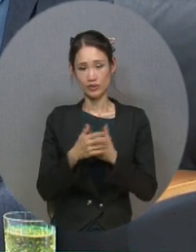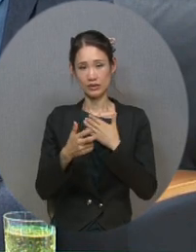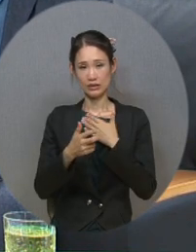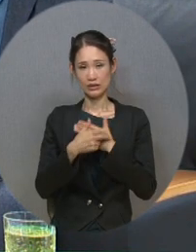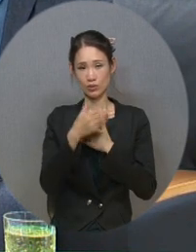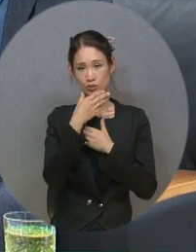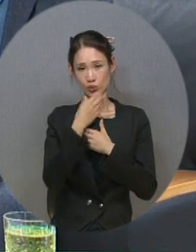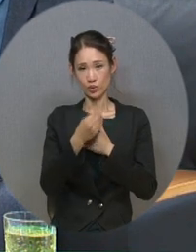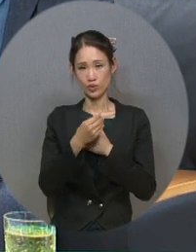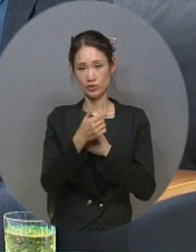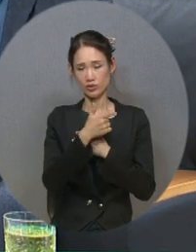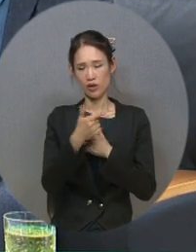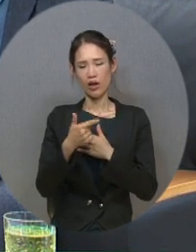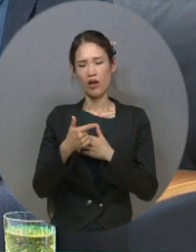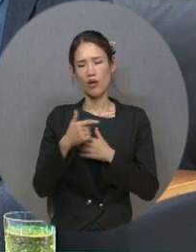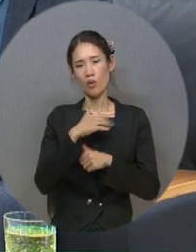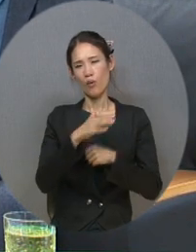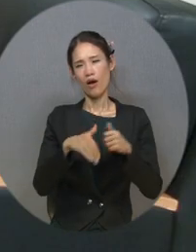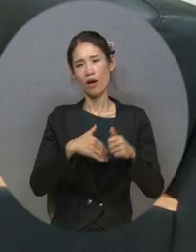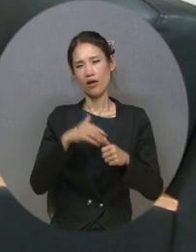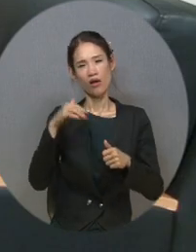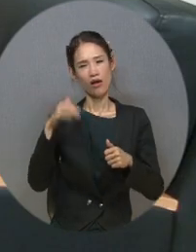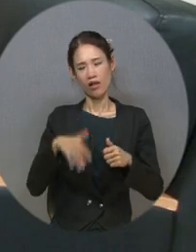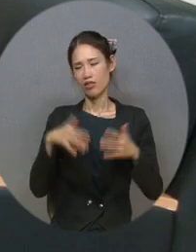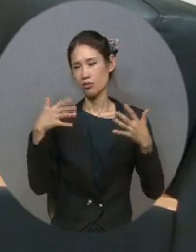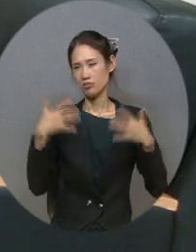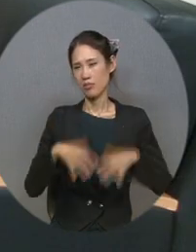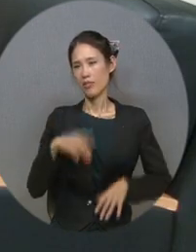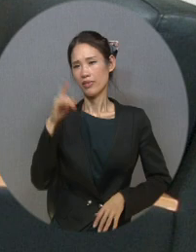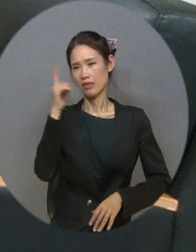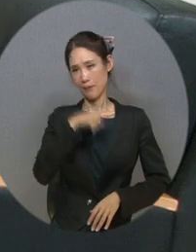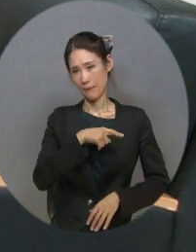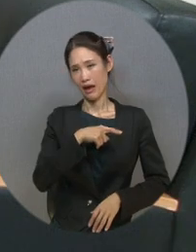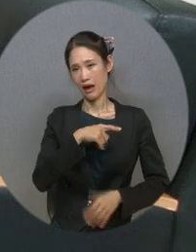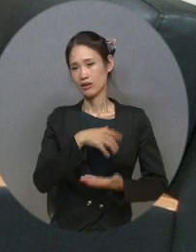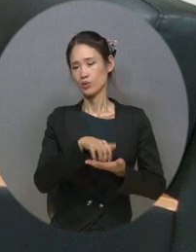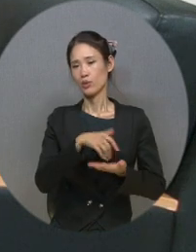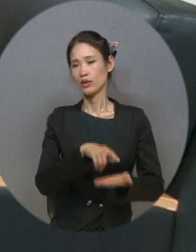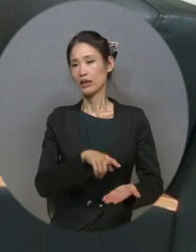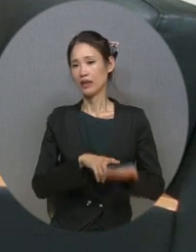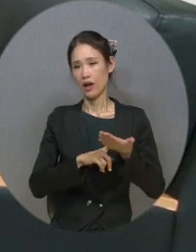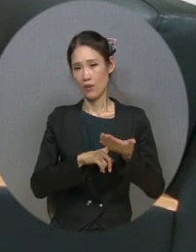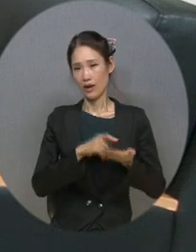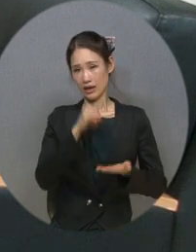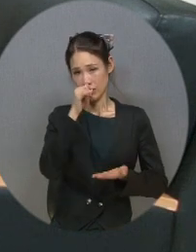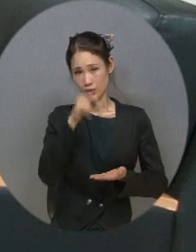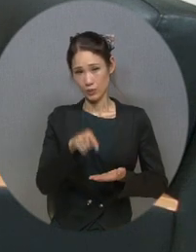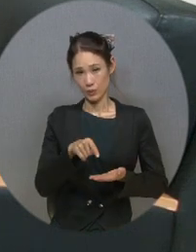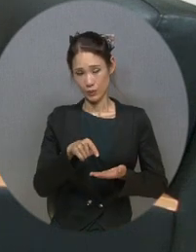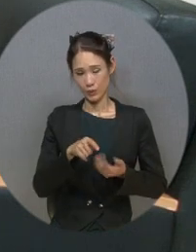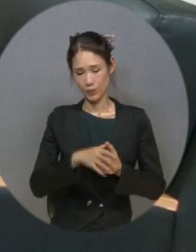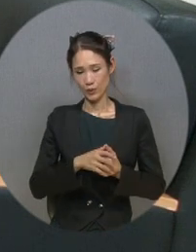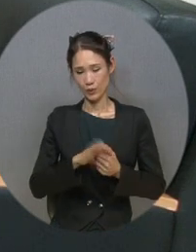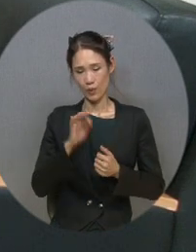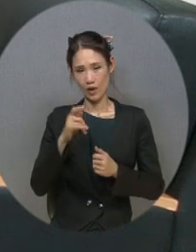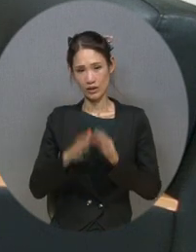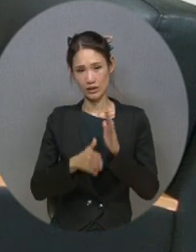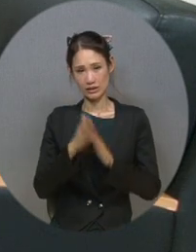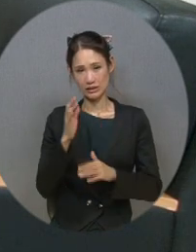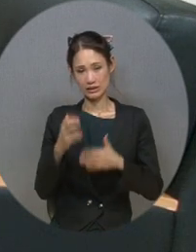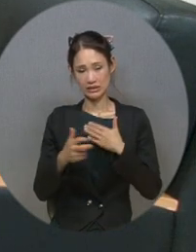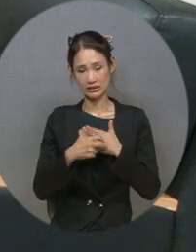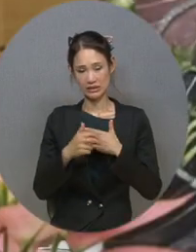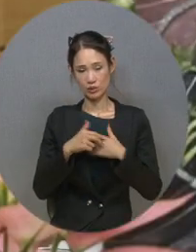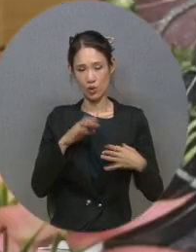의료복지가 굉장히 열악하다고 통계에도 나와 있고 광양시 의료 인프라 확충과